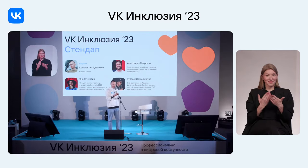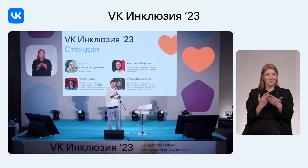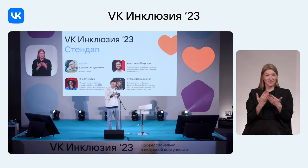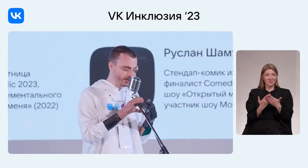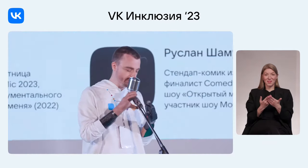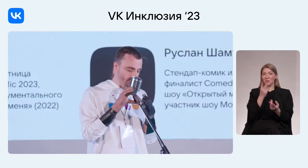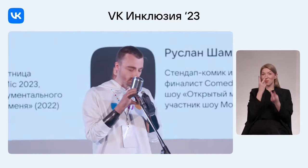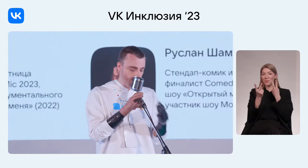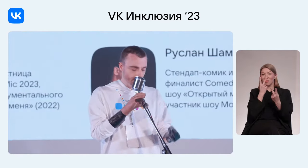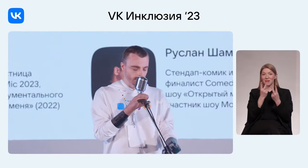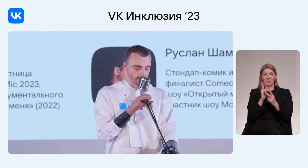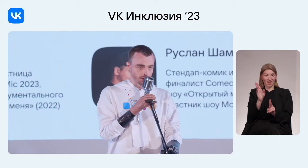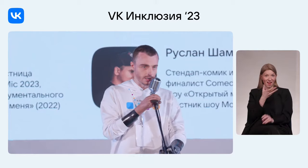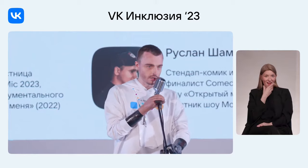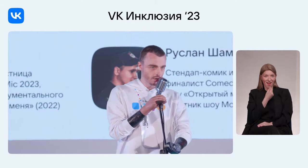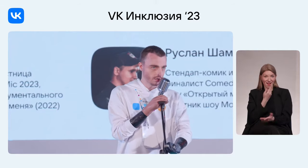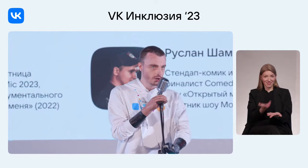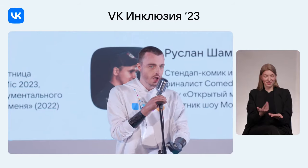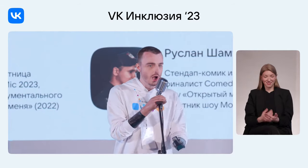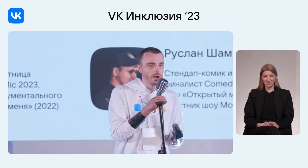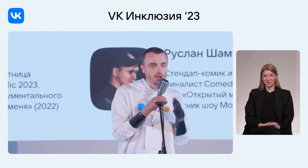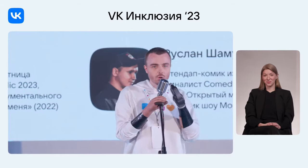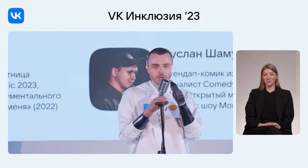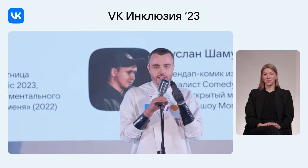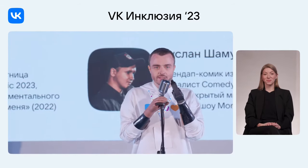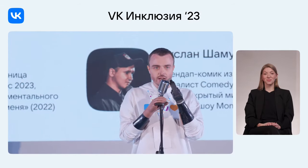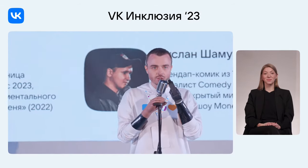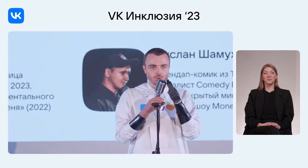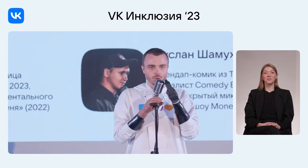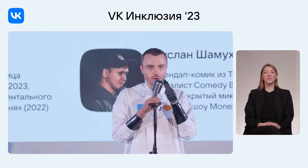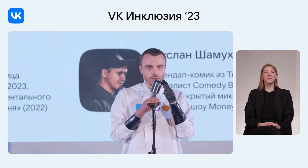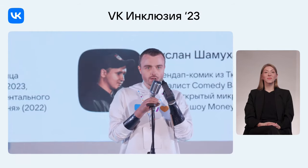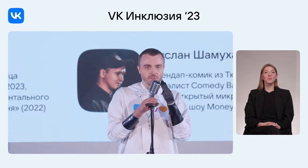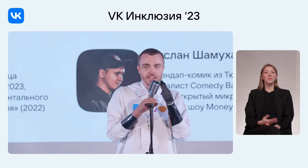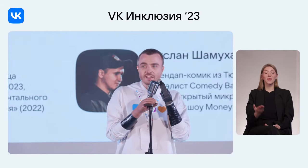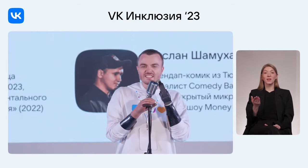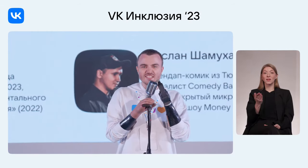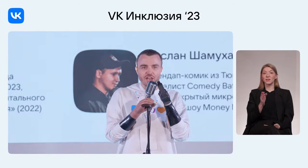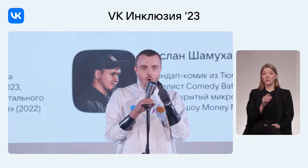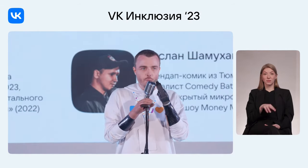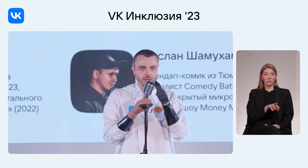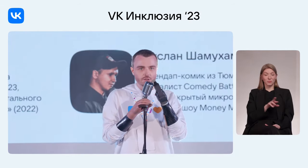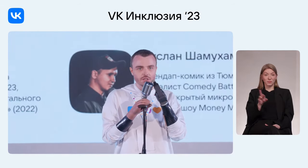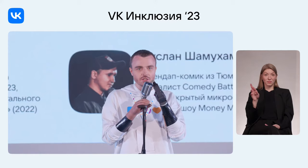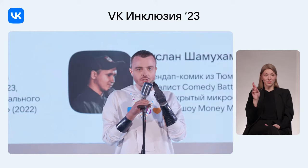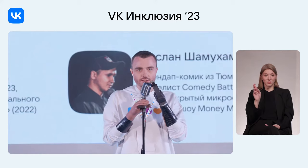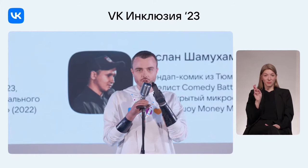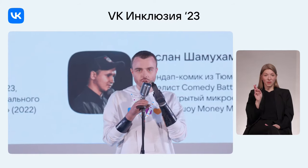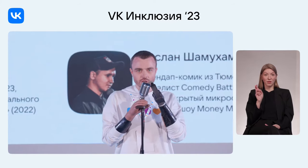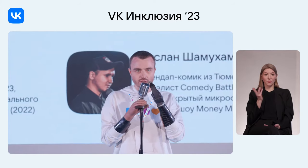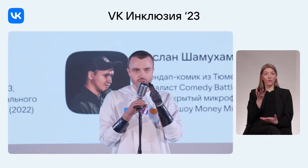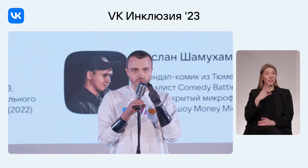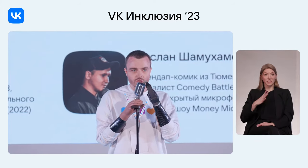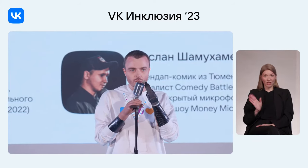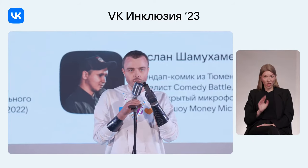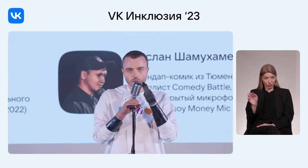посмотрите, какой у меня микрофон. Вот это да. У меня есть сразу... Я, кстати, не комик. Вы не ожидайте, что я